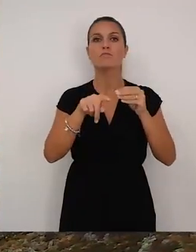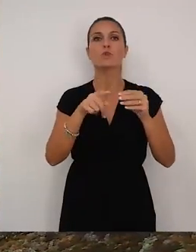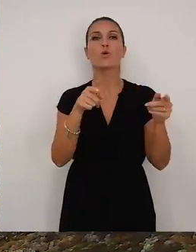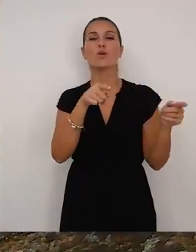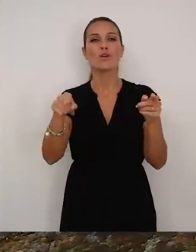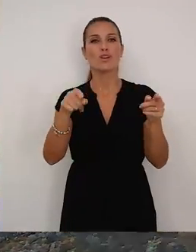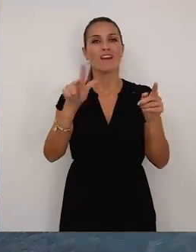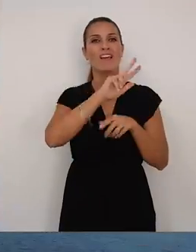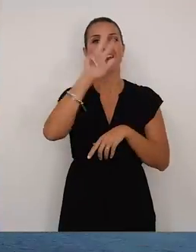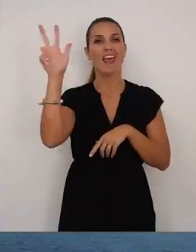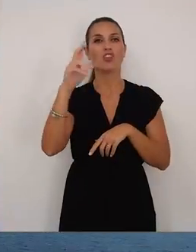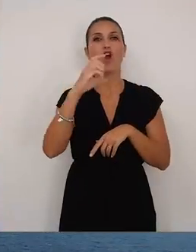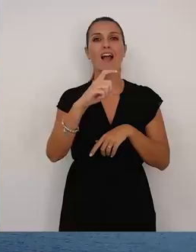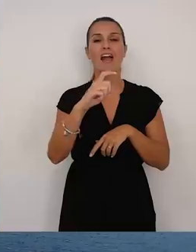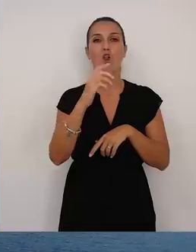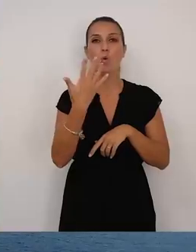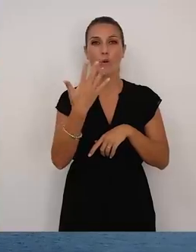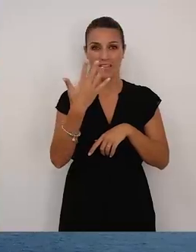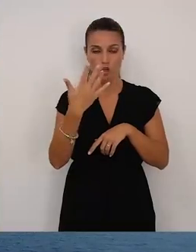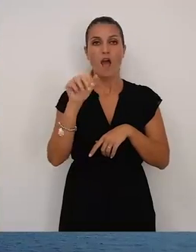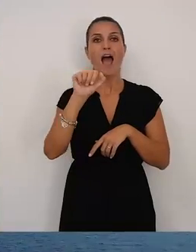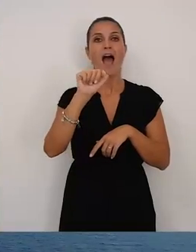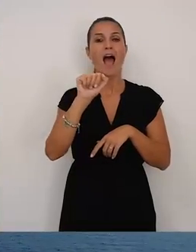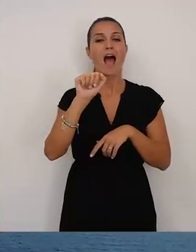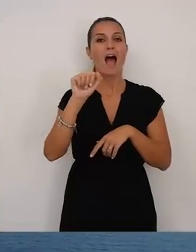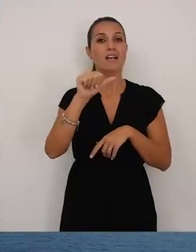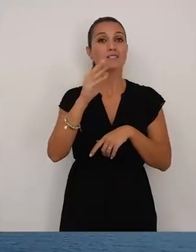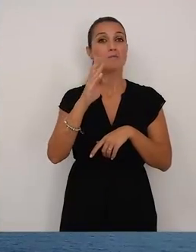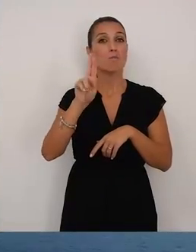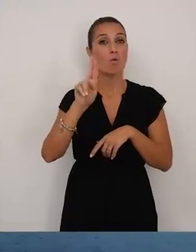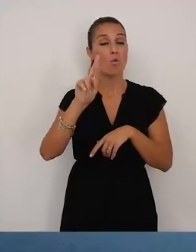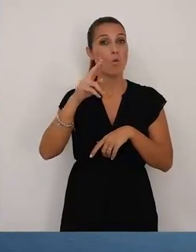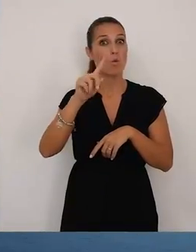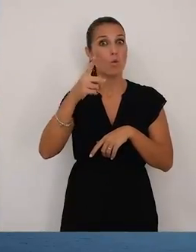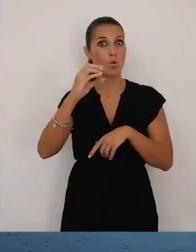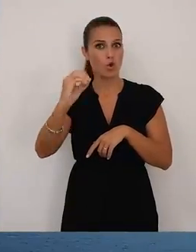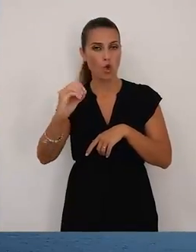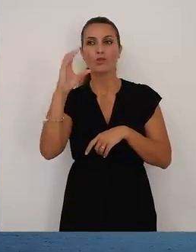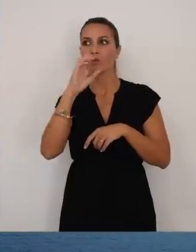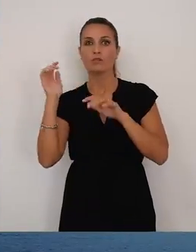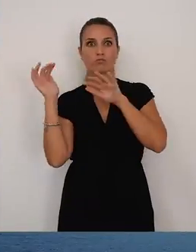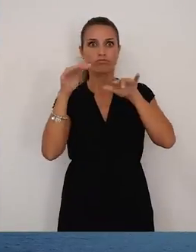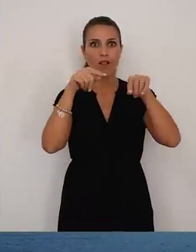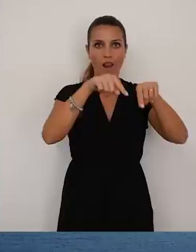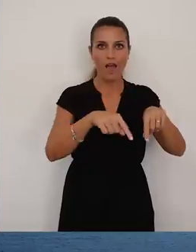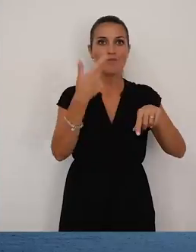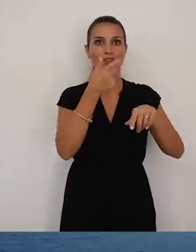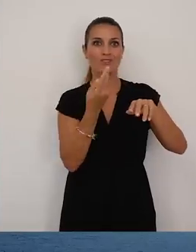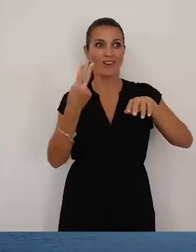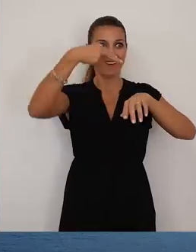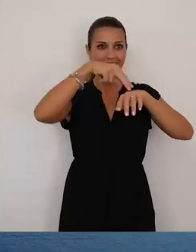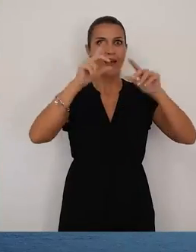Minervino, durante il regno di Carlo V d'Asburgo. Oggi edificio meta di numerosi turisti e curiosi a caccia di spettacolari